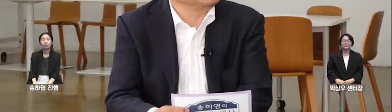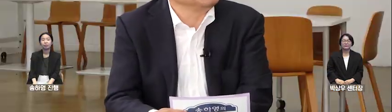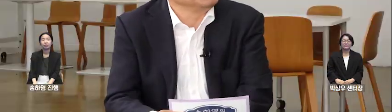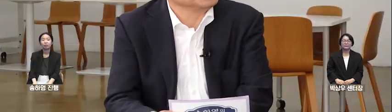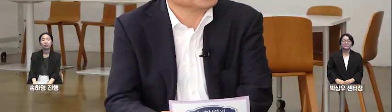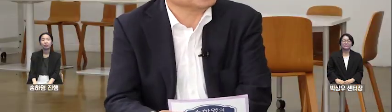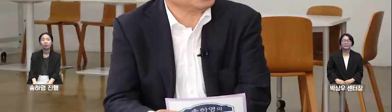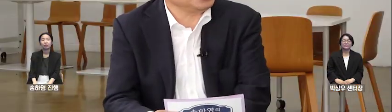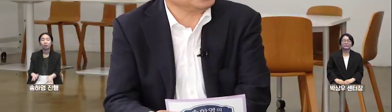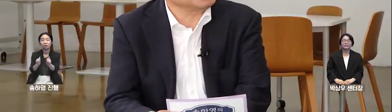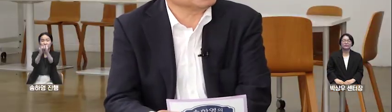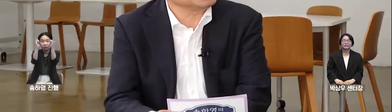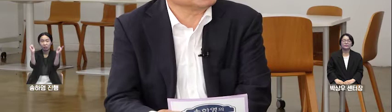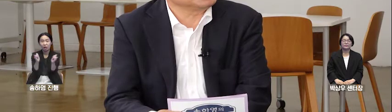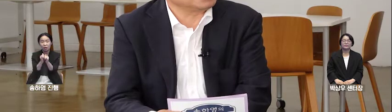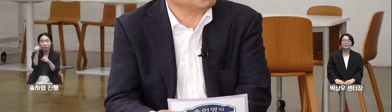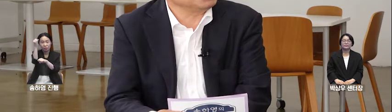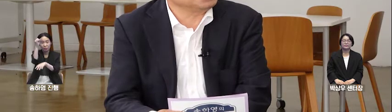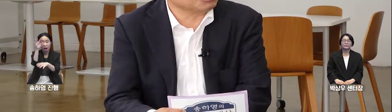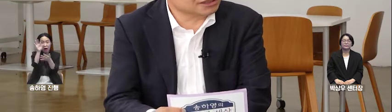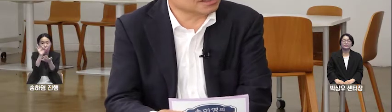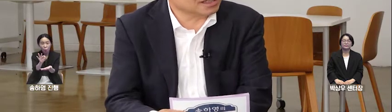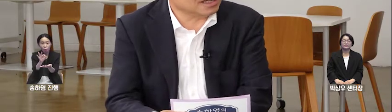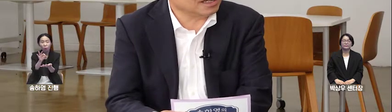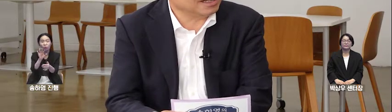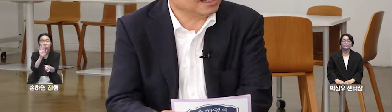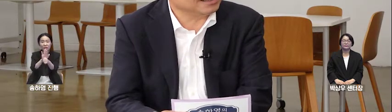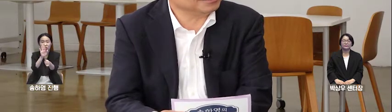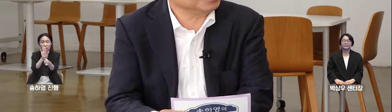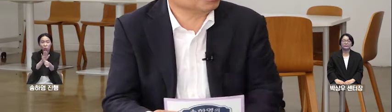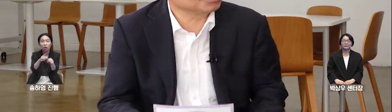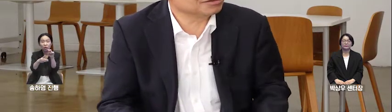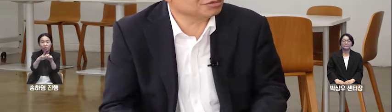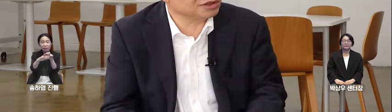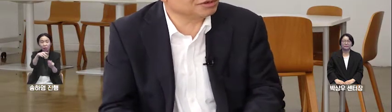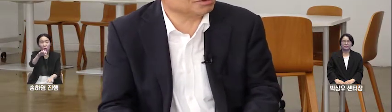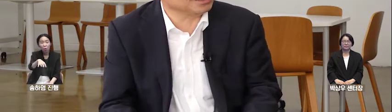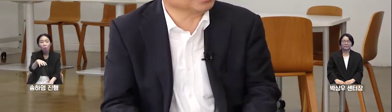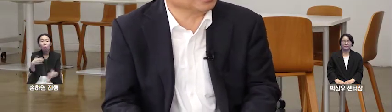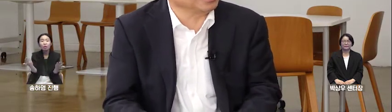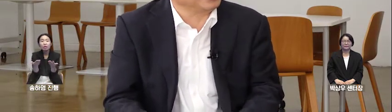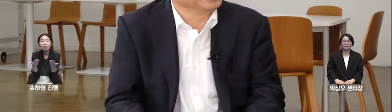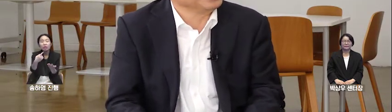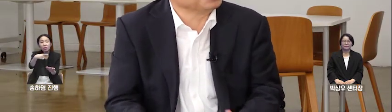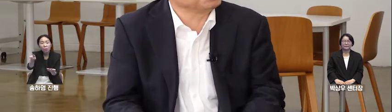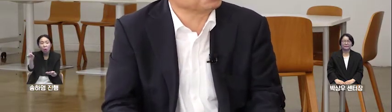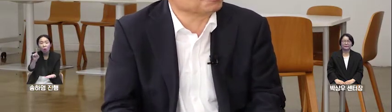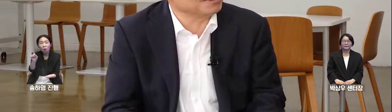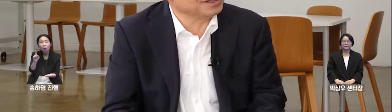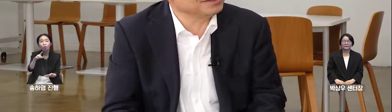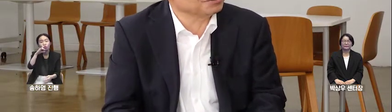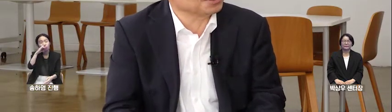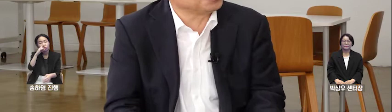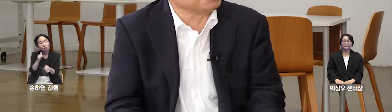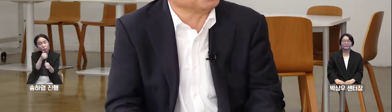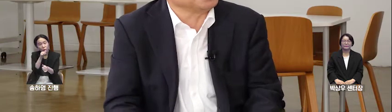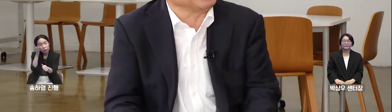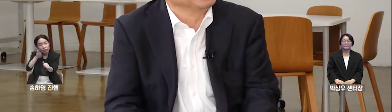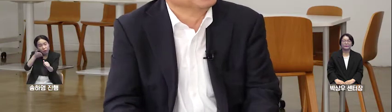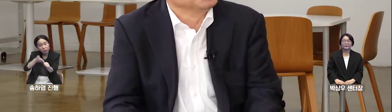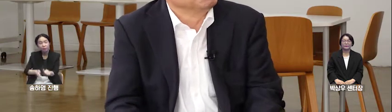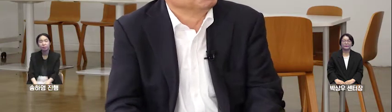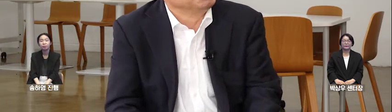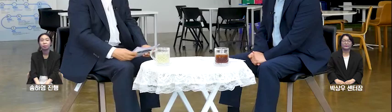이제 사회적 자본 지원센터는 그럼 도대체 뭐 하느냐? 이것도 좀 궁금하네요. 소개 좀